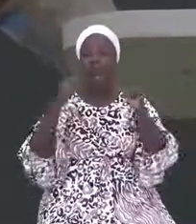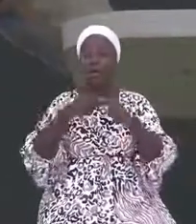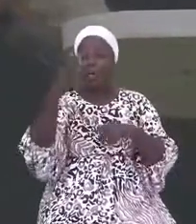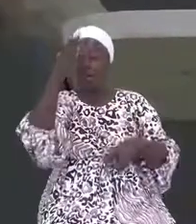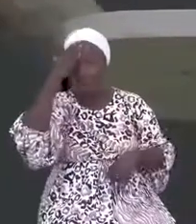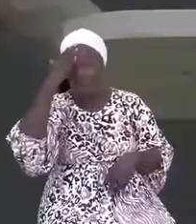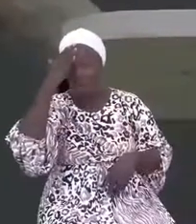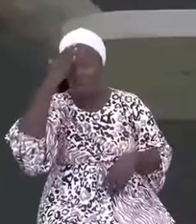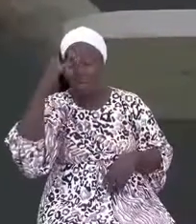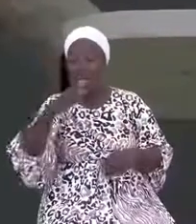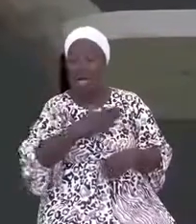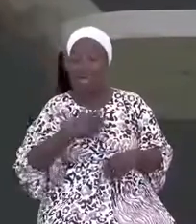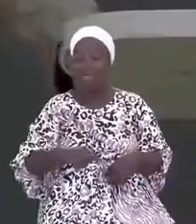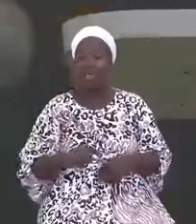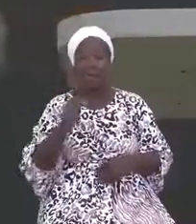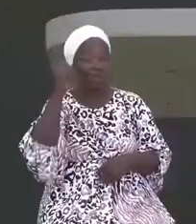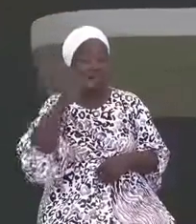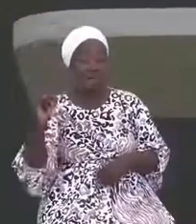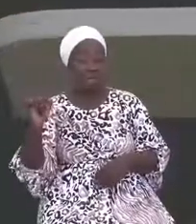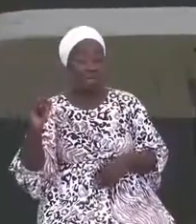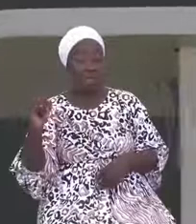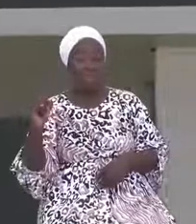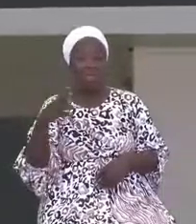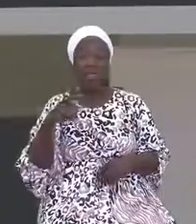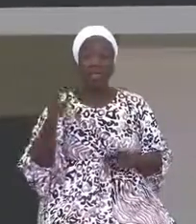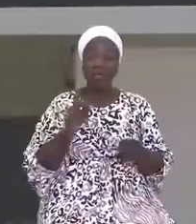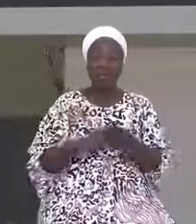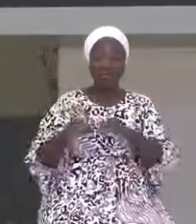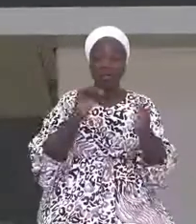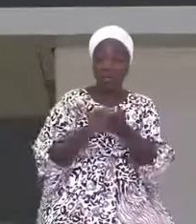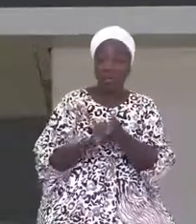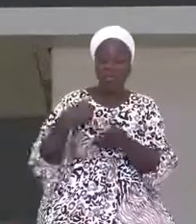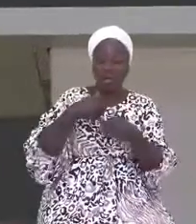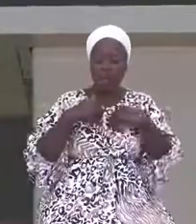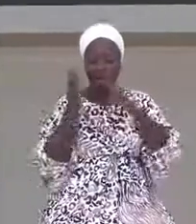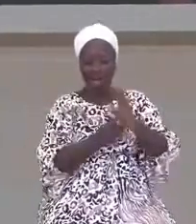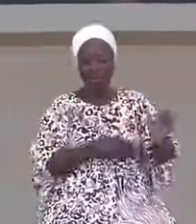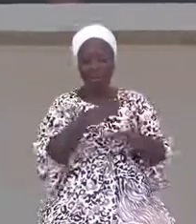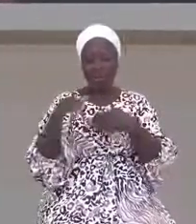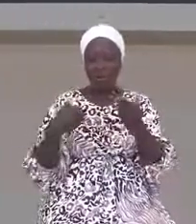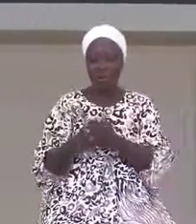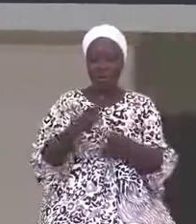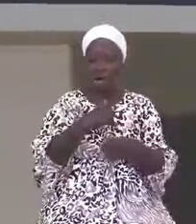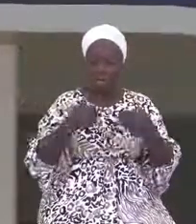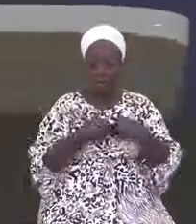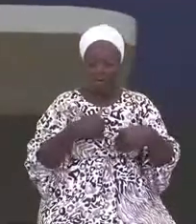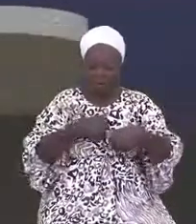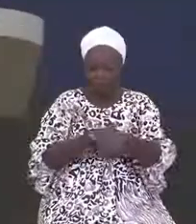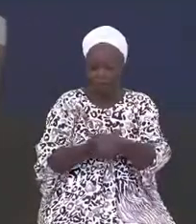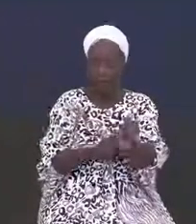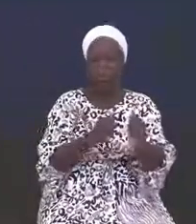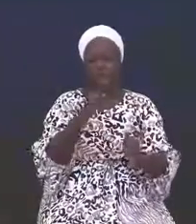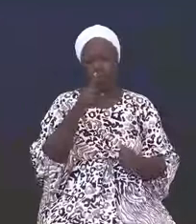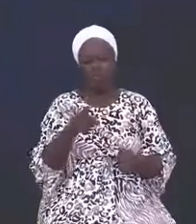connaissance et l'intégrité de le faire. Nous avons tout quitté et nous t'avons suivi.